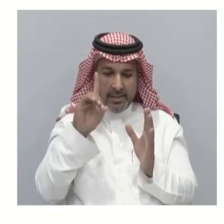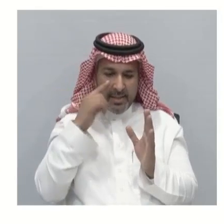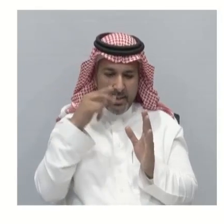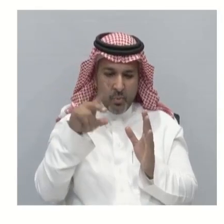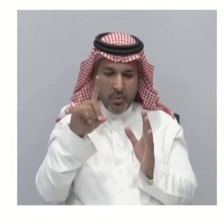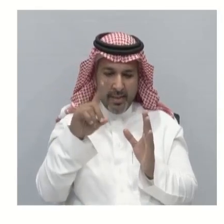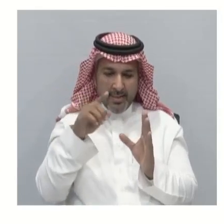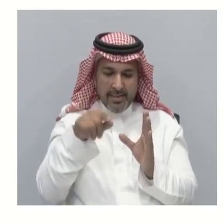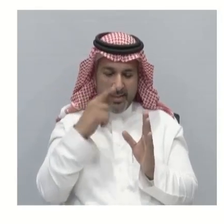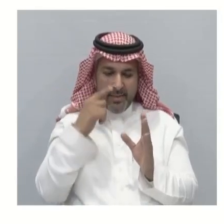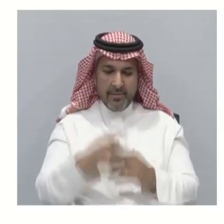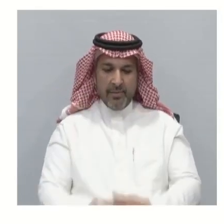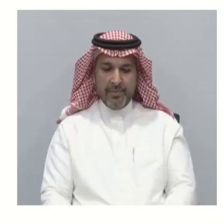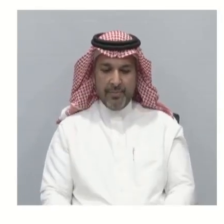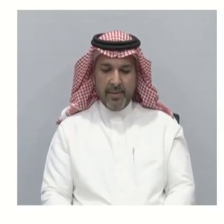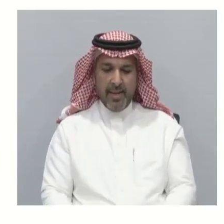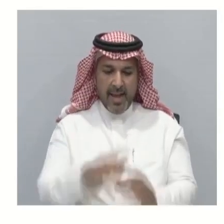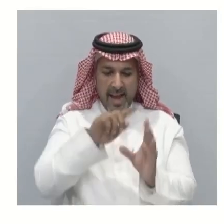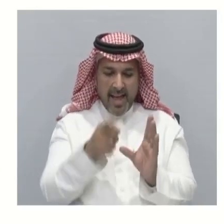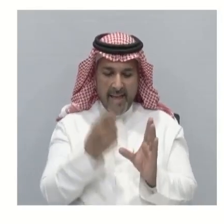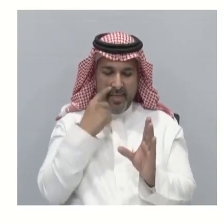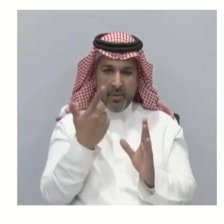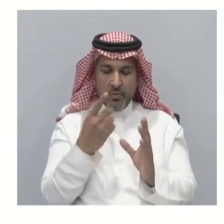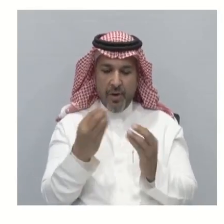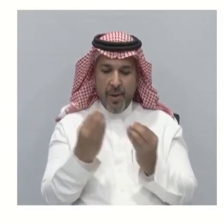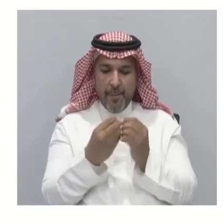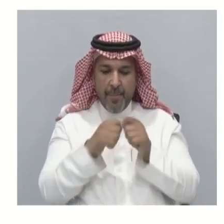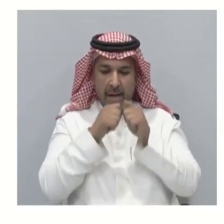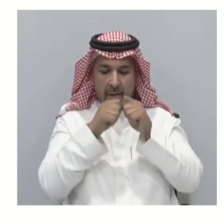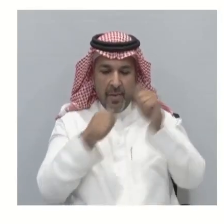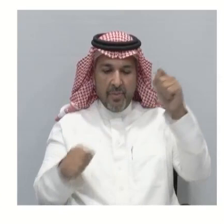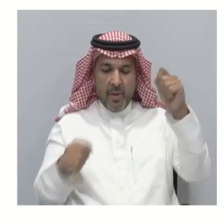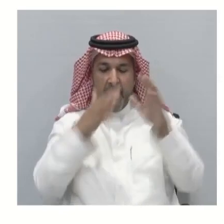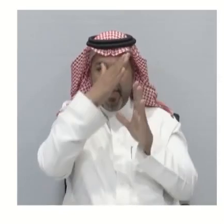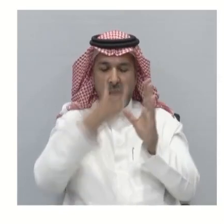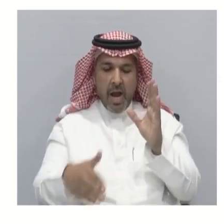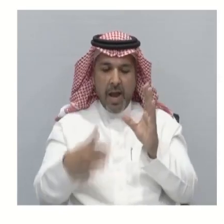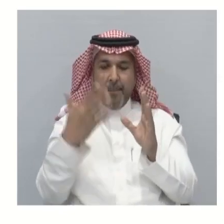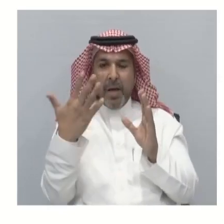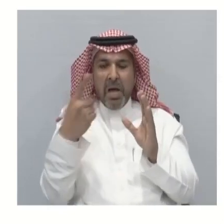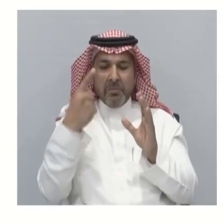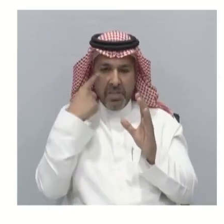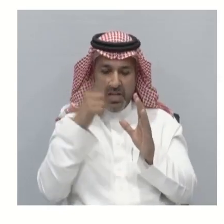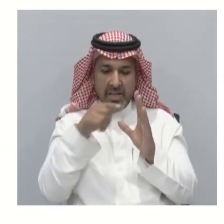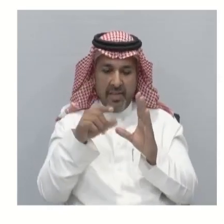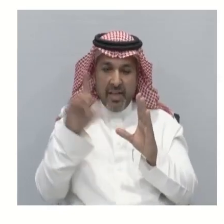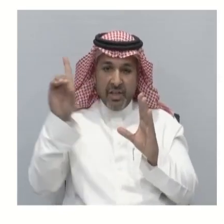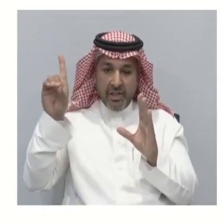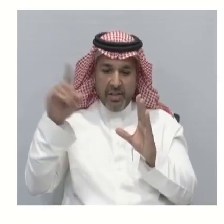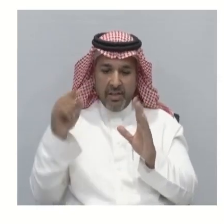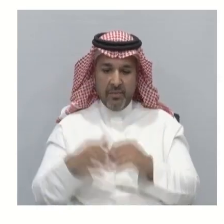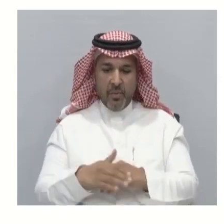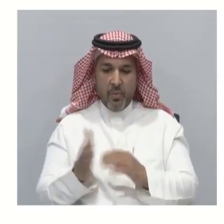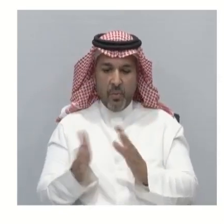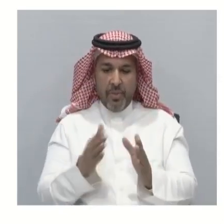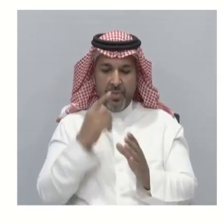دي اف ب دي اف الزاويه هذه والطول الضلع المقابل لها كم طوله طوله 15 اذا هنا 15